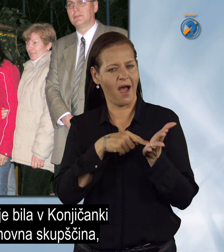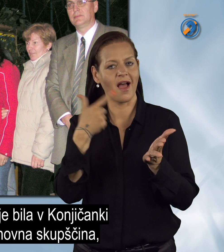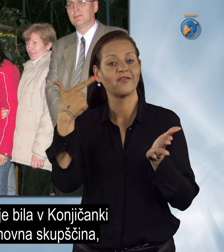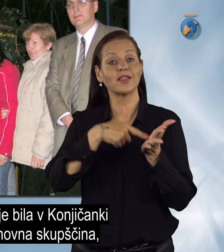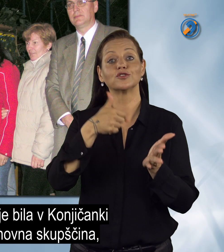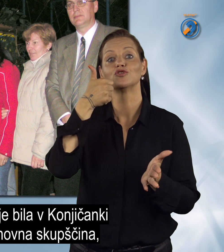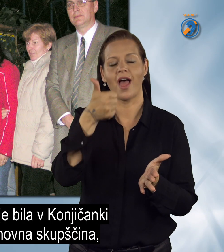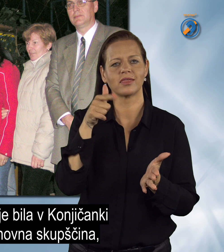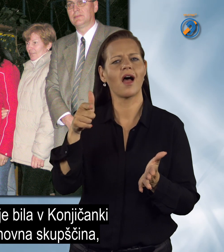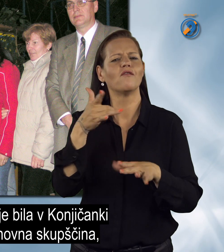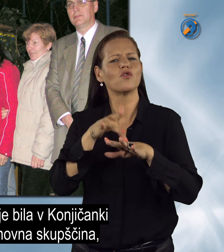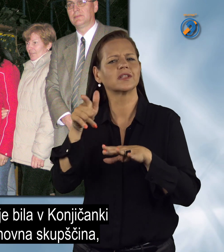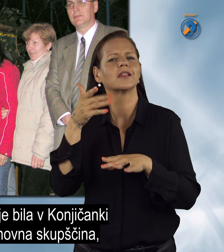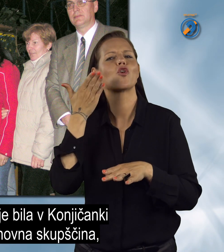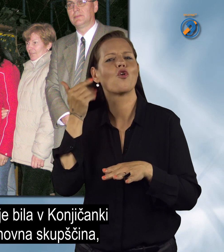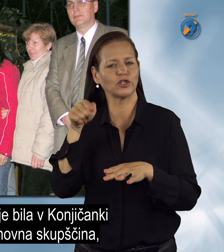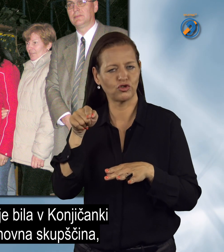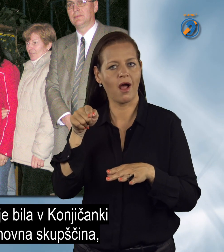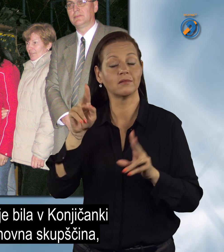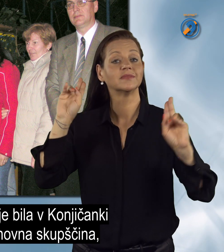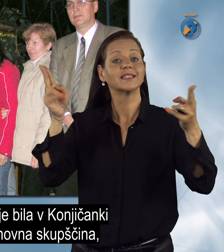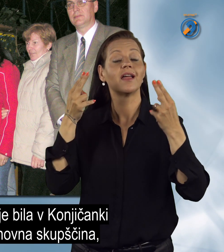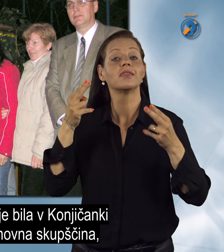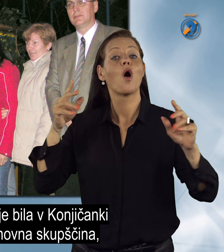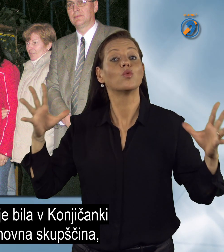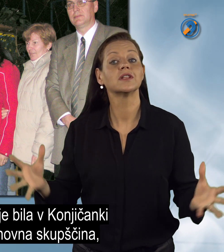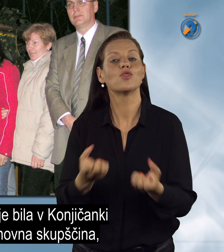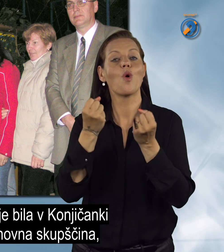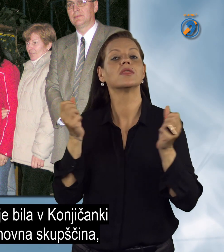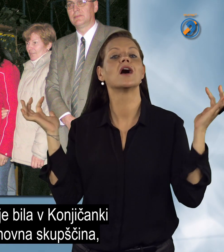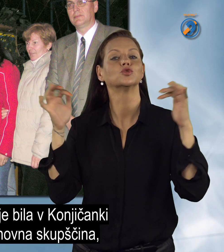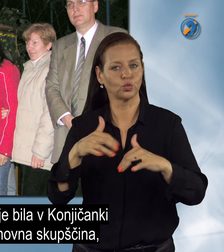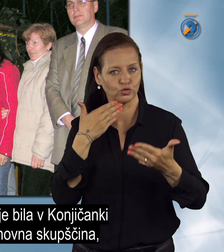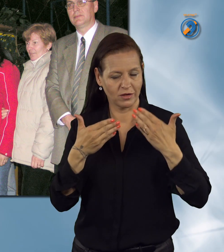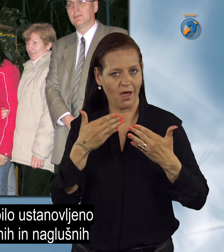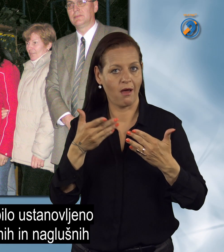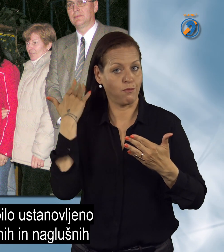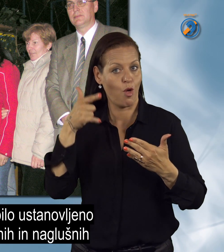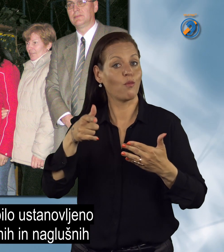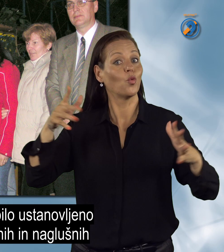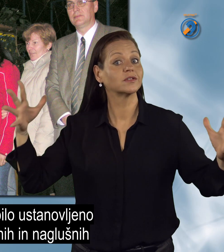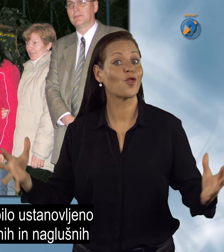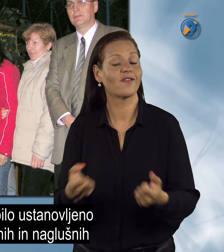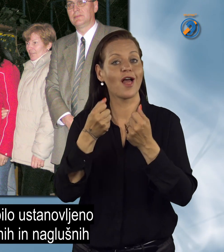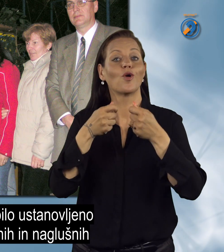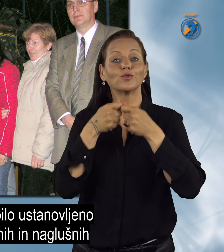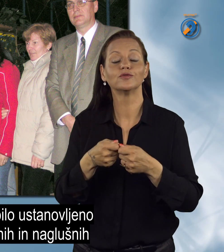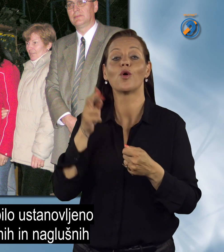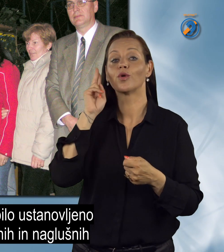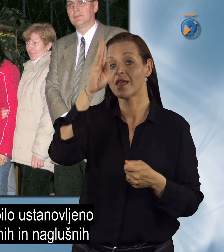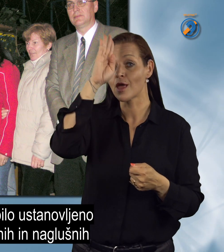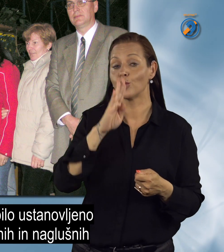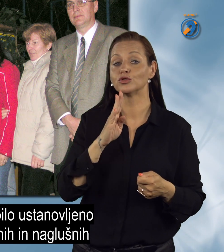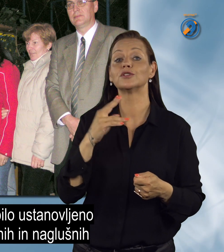25. maja 2001 je bila v Konjičanki sklicana ustanovna skupščina, na kateri je bilo ustanovljeno